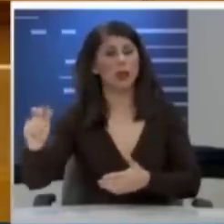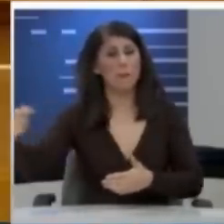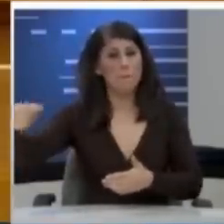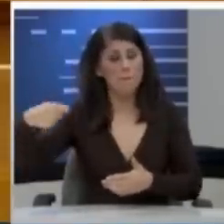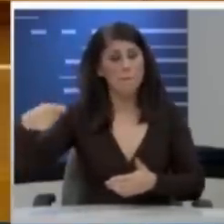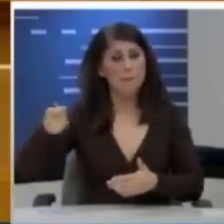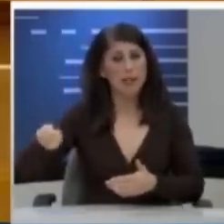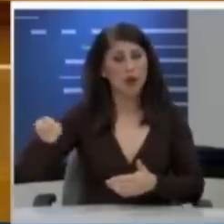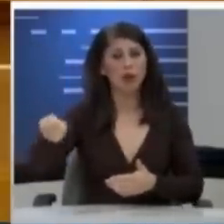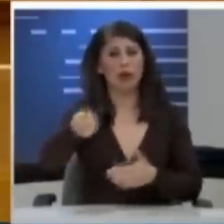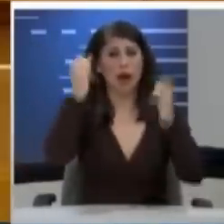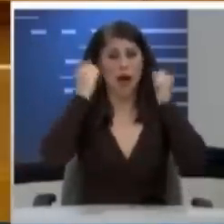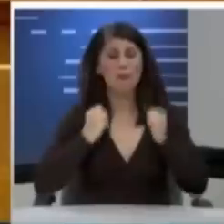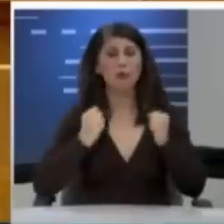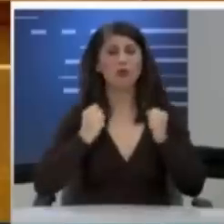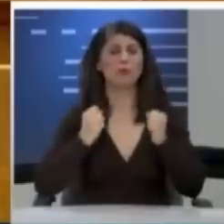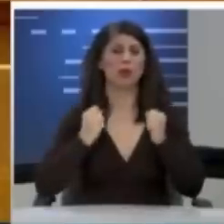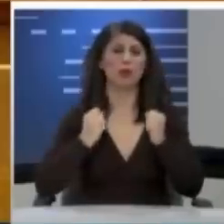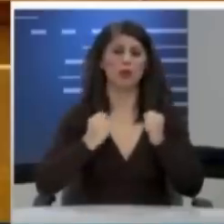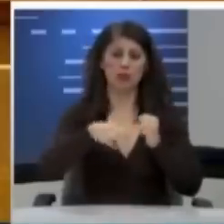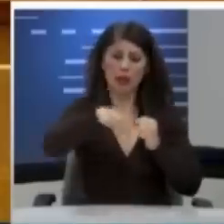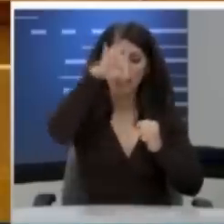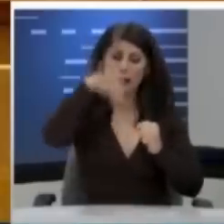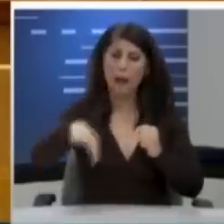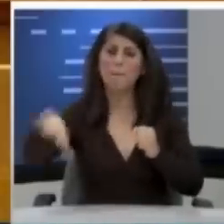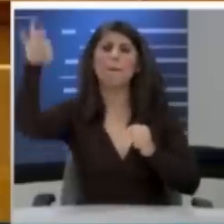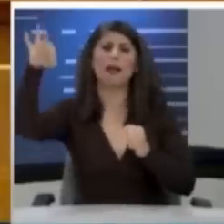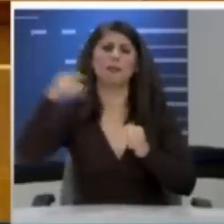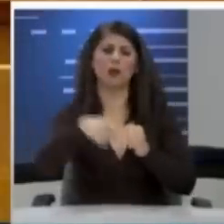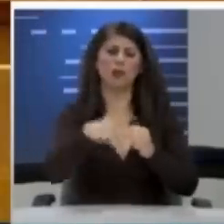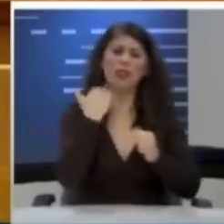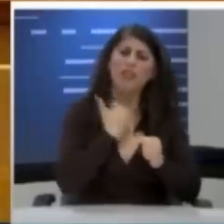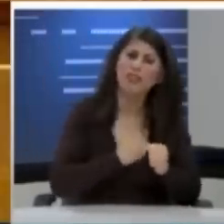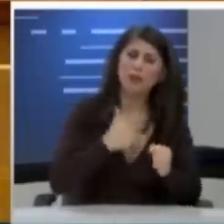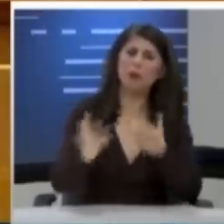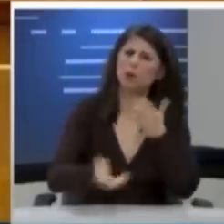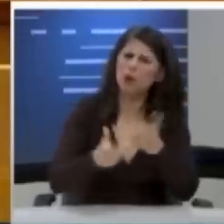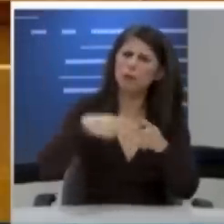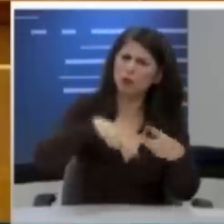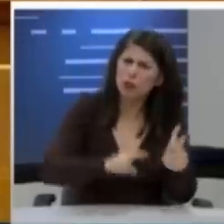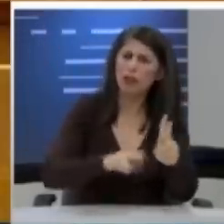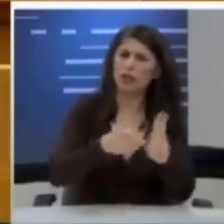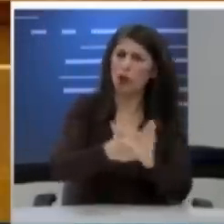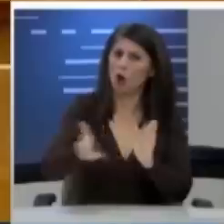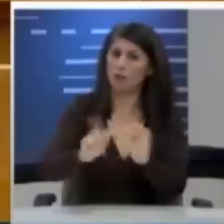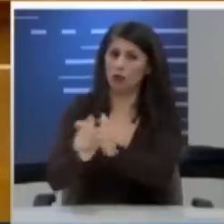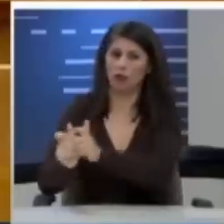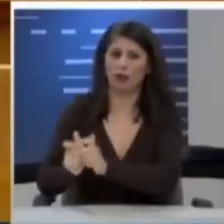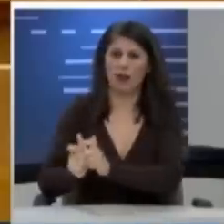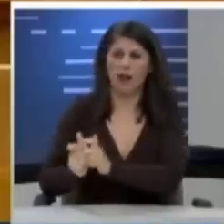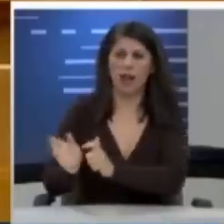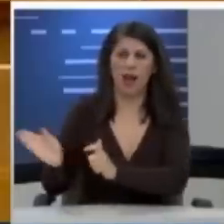χρέη για τις αποζημιώσεις των ξεχωριστών κατά περίπτωση θυμάτων. Αλλά όλοι αυτοί έχουν